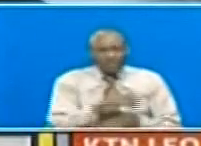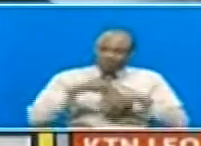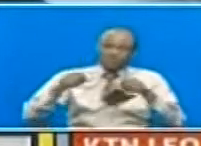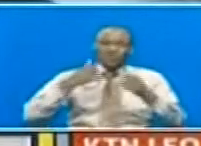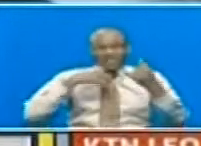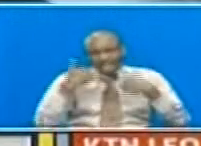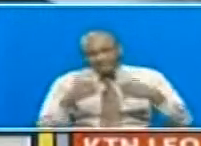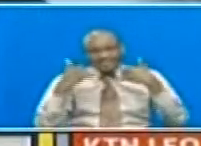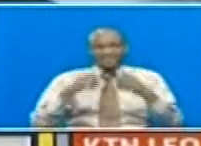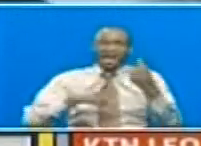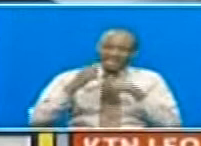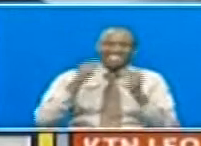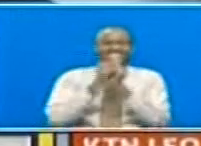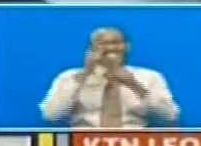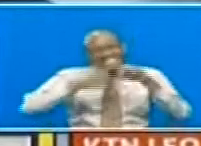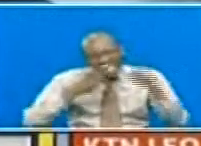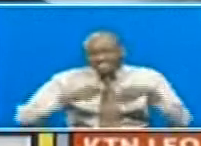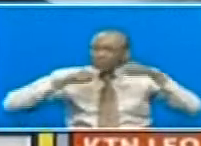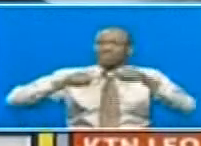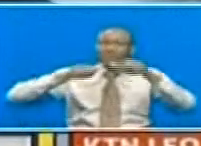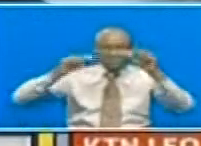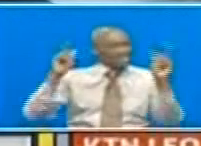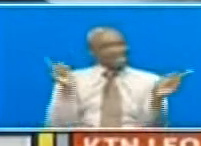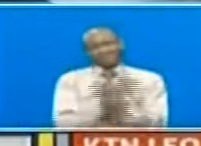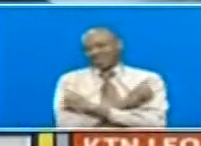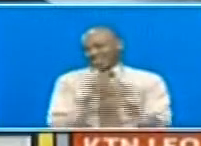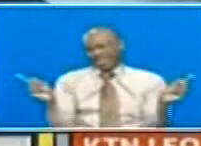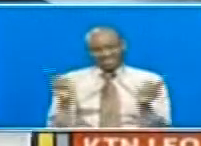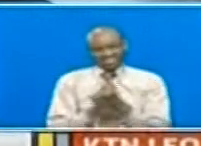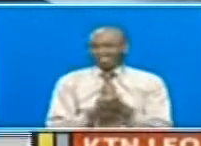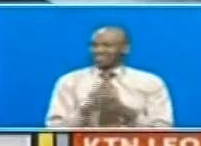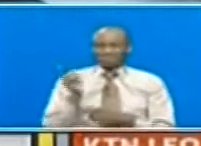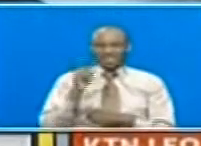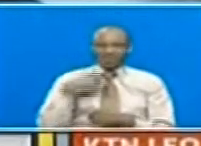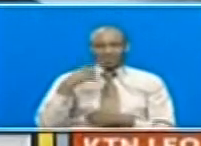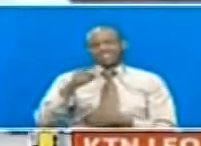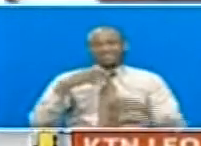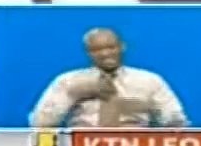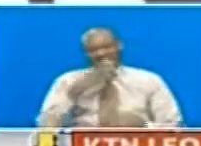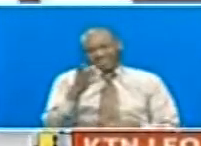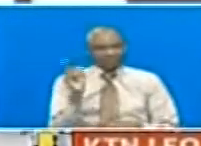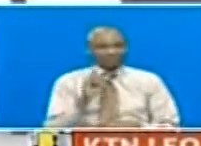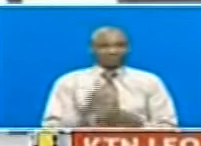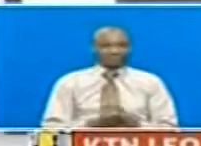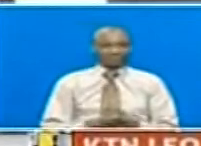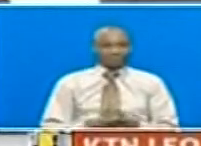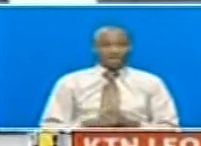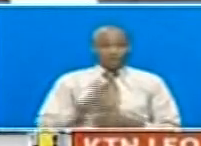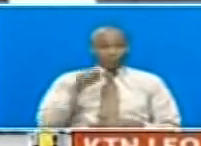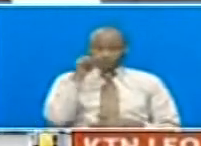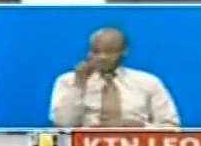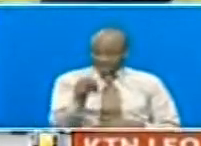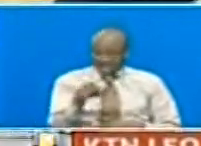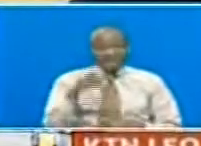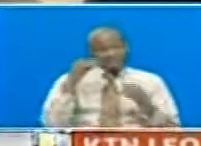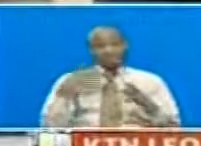act kuanzia uko miaka 10 mpaka 20, miaka 30, 40 mpaka 80 mpaka una retire ukiwa pale. Foka ya